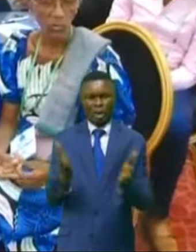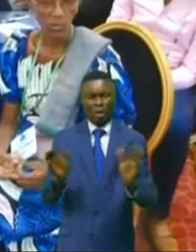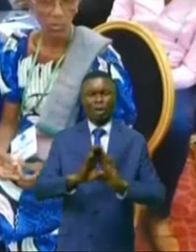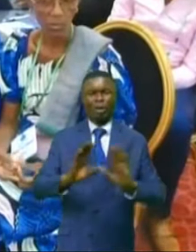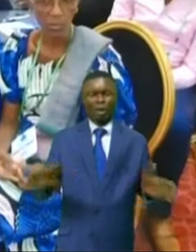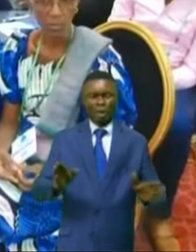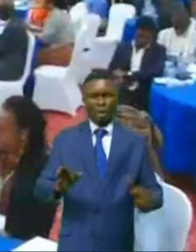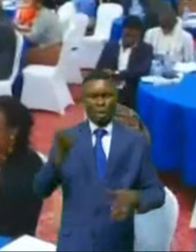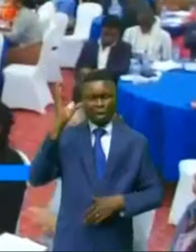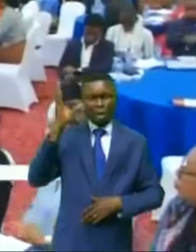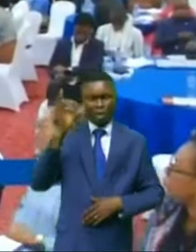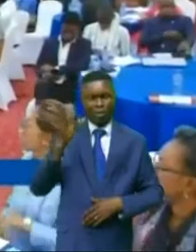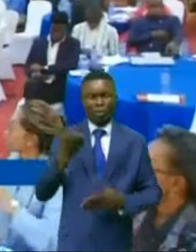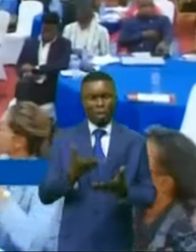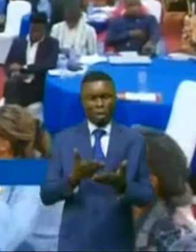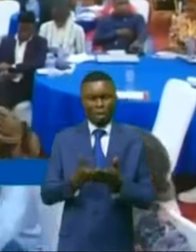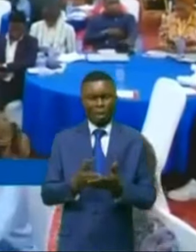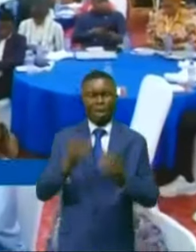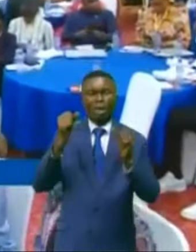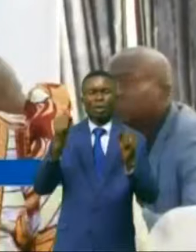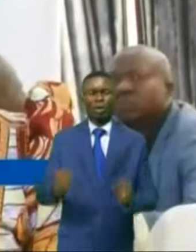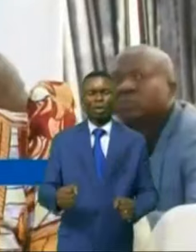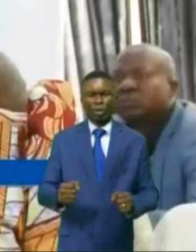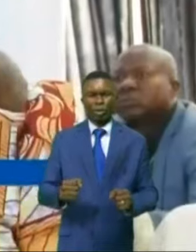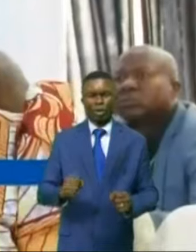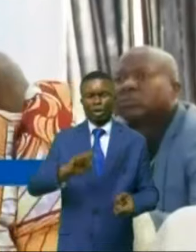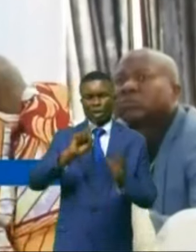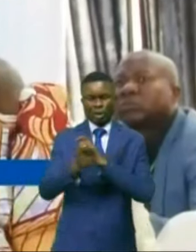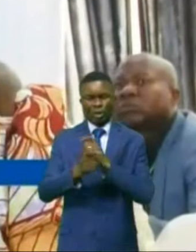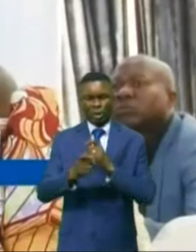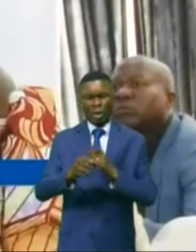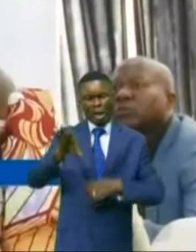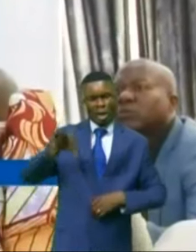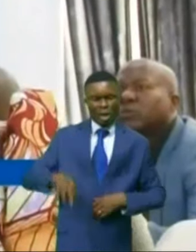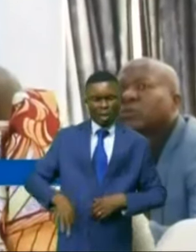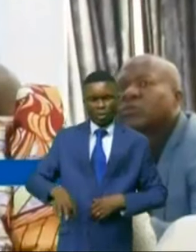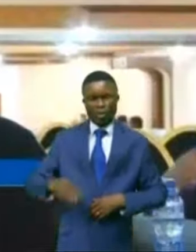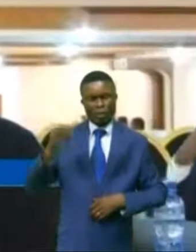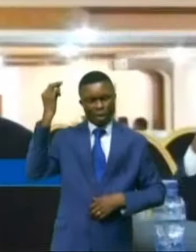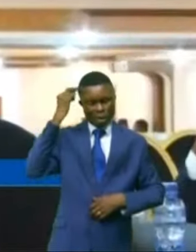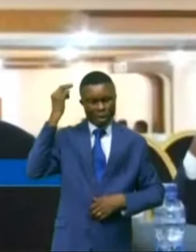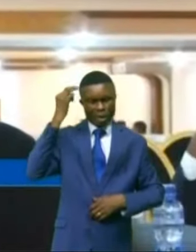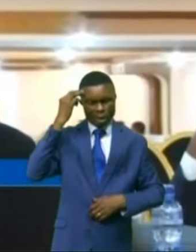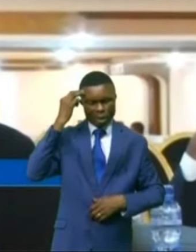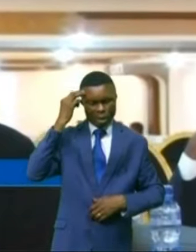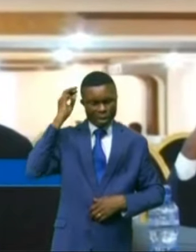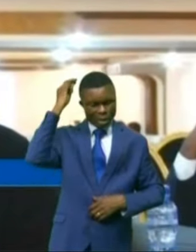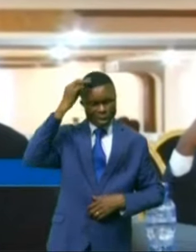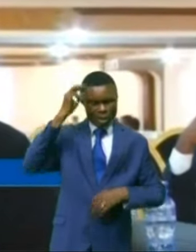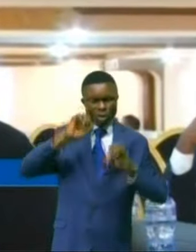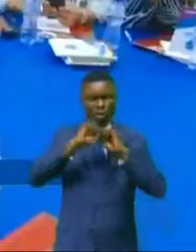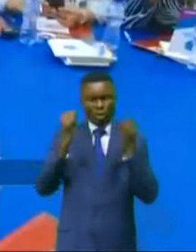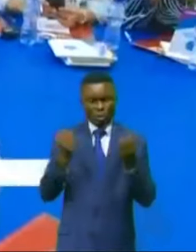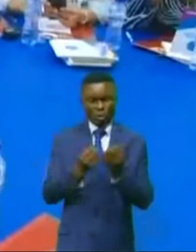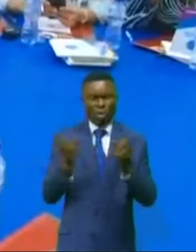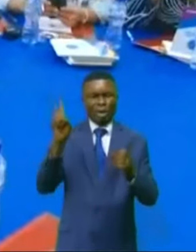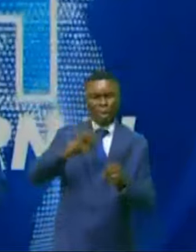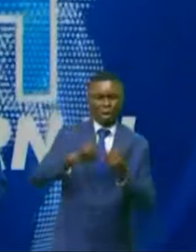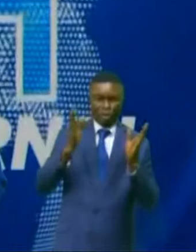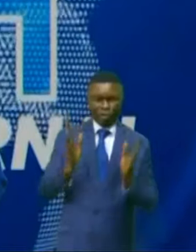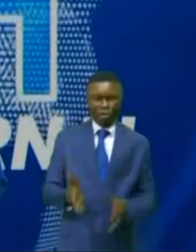capacité locale de manière à stabiliser et améliorer le bien-être psychologique et psychosocial des victimes.